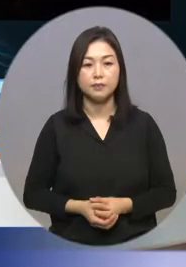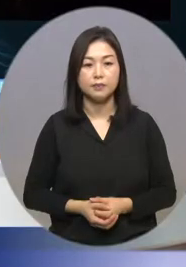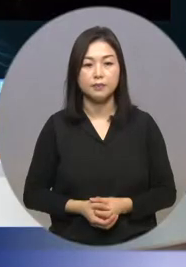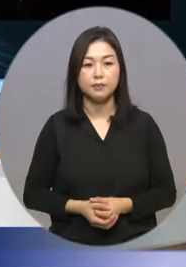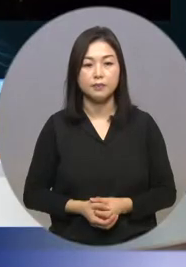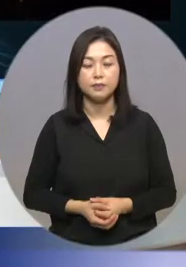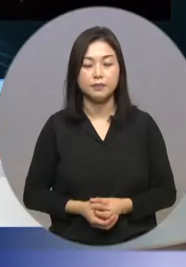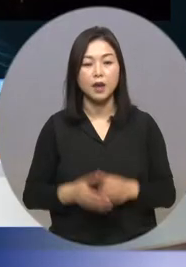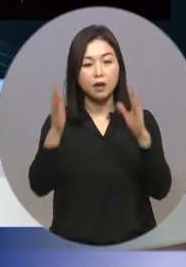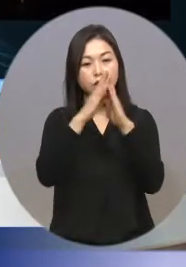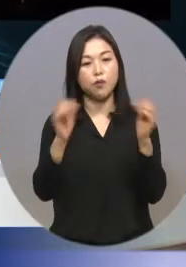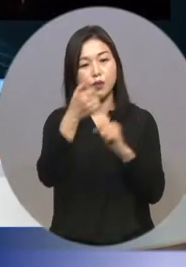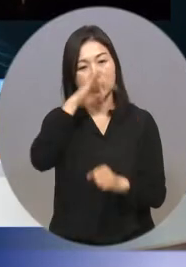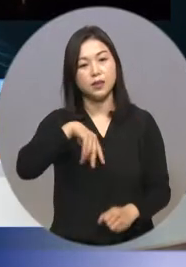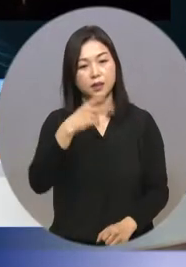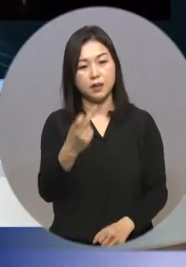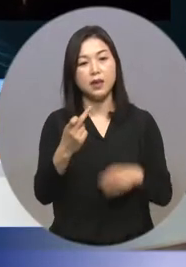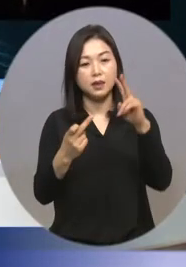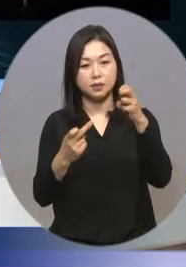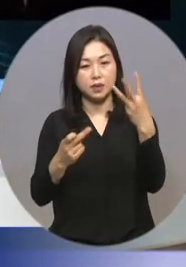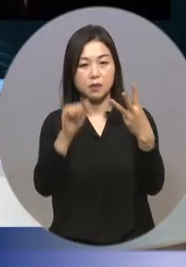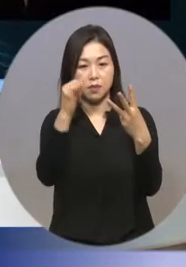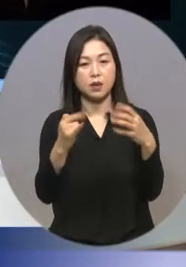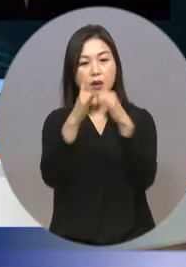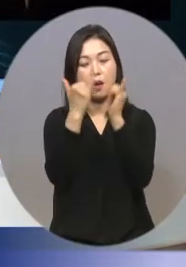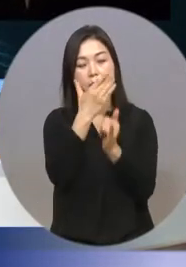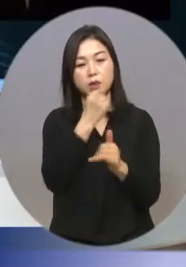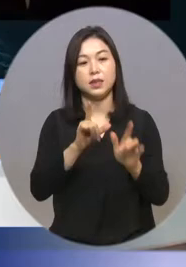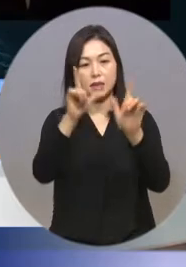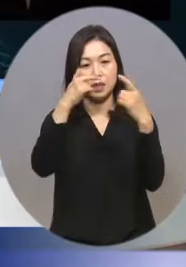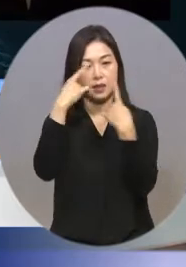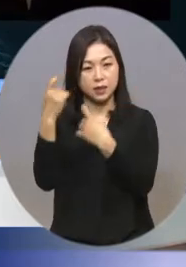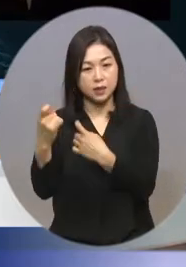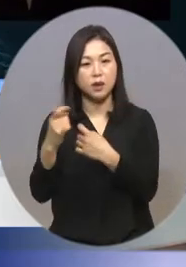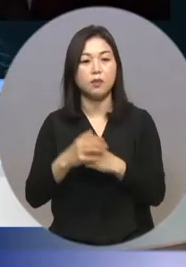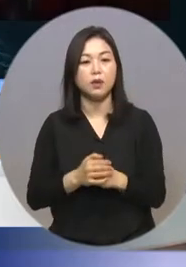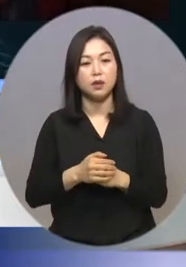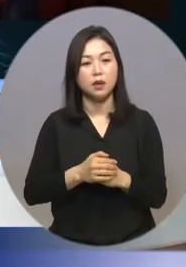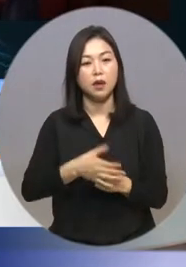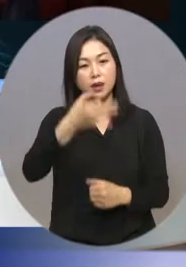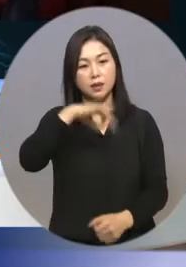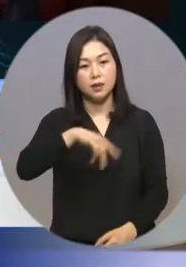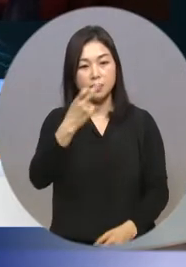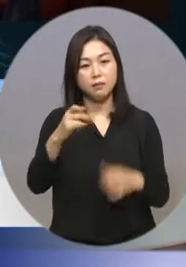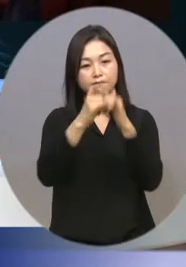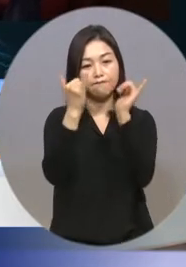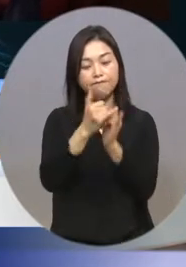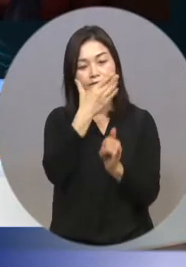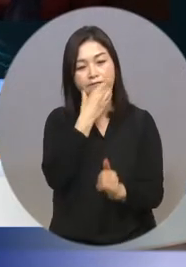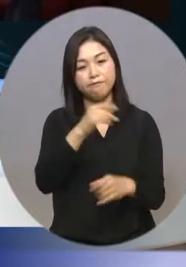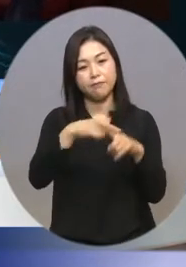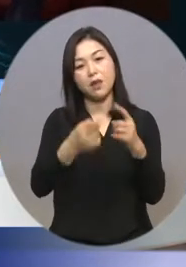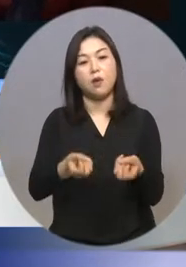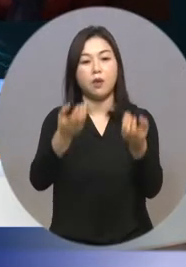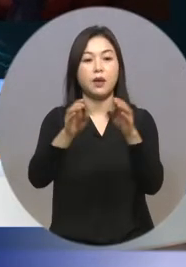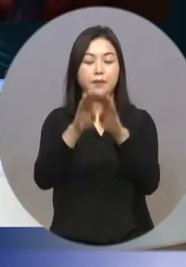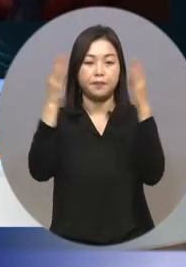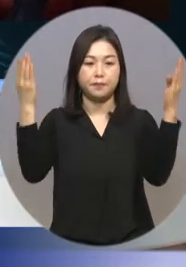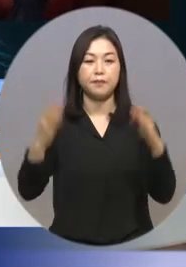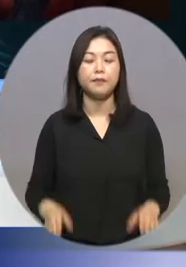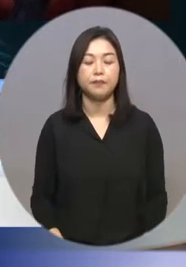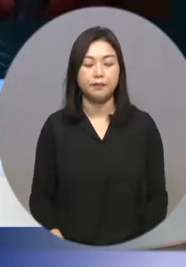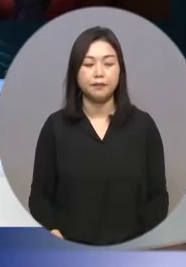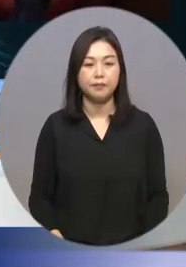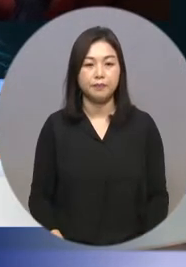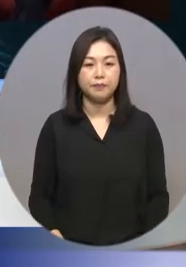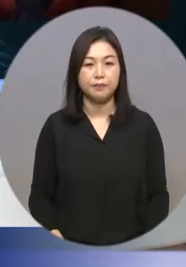전북 익산에서 제 23일 사회복지의 날을 맞아 익산시 사회복지 대회 가 개최됐습니다 현장 소실 장유진